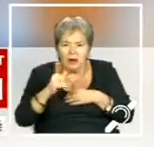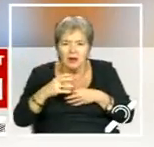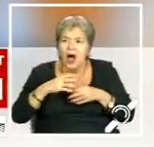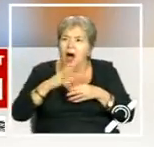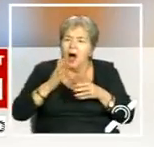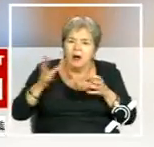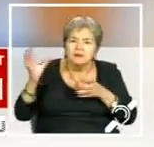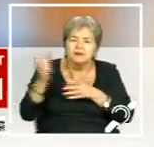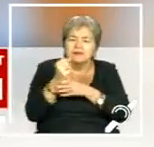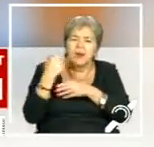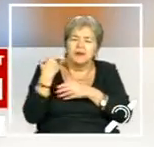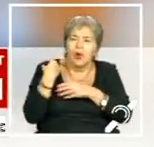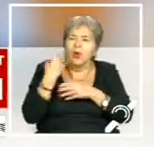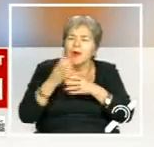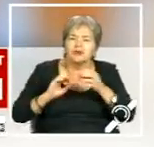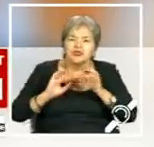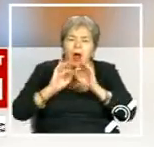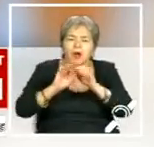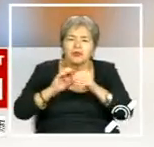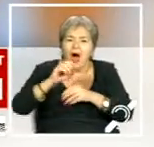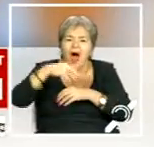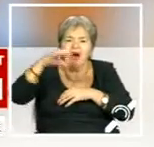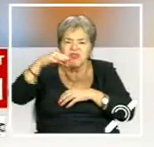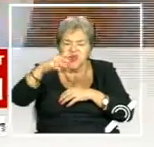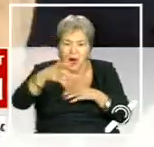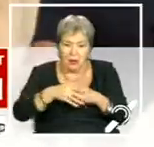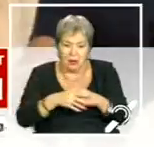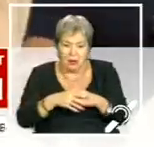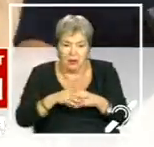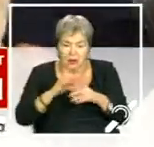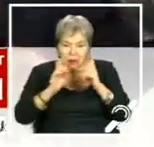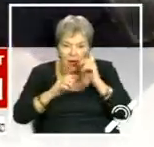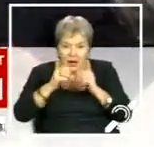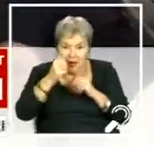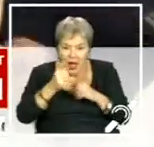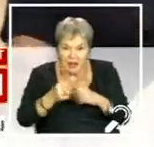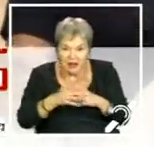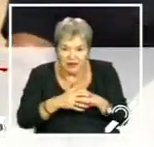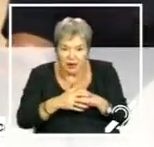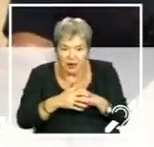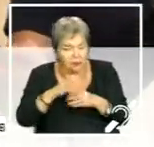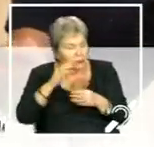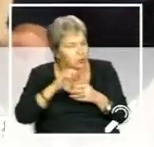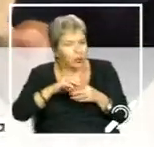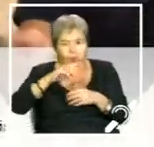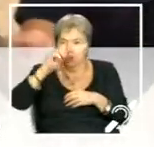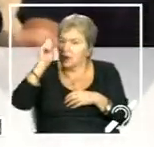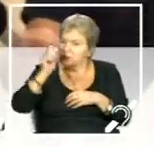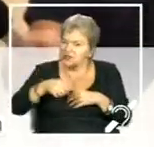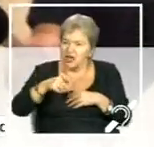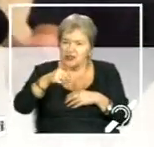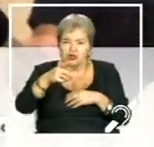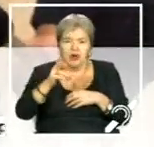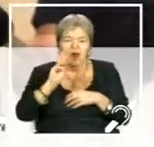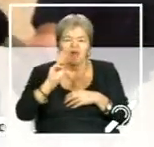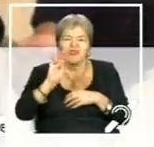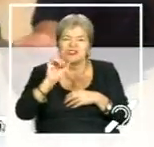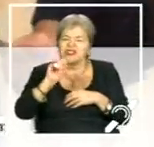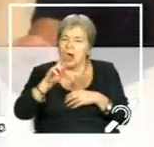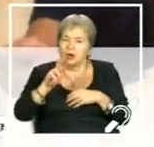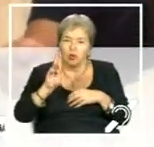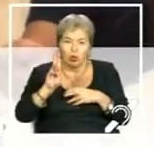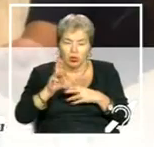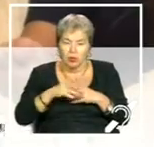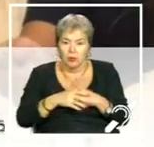afară. Dacă e adevărat ceea ce am auzit, este regretabil și voi propune sancționarea tuturor celor implicați. Da, vor fi făcute